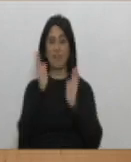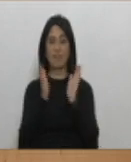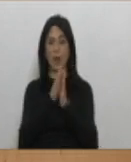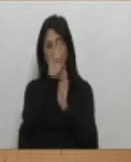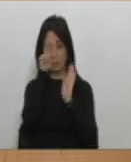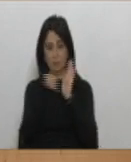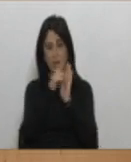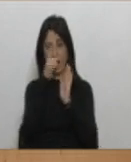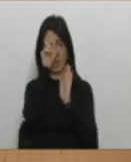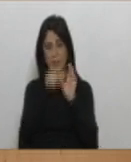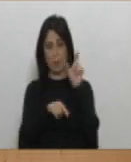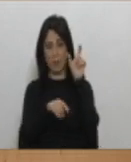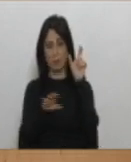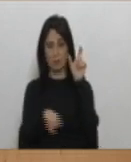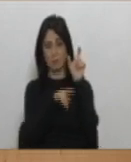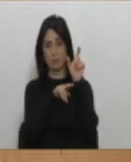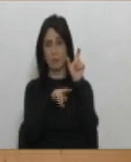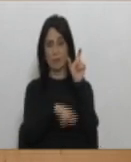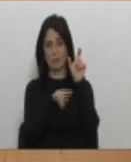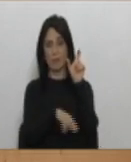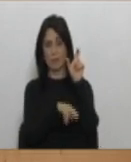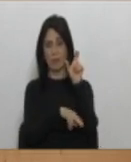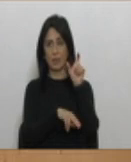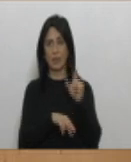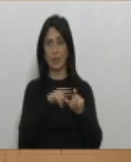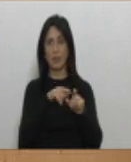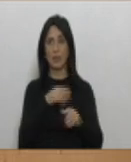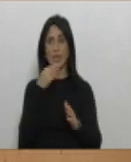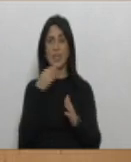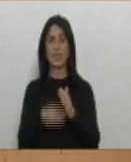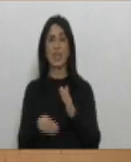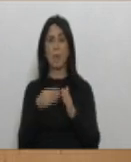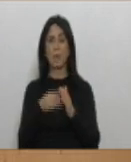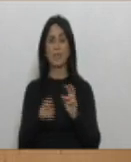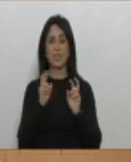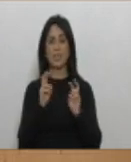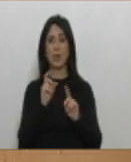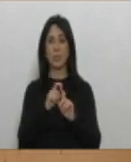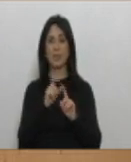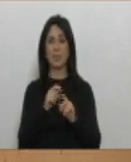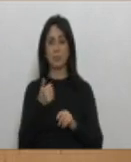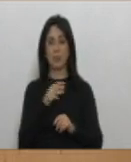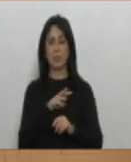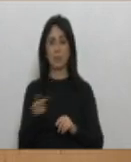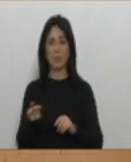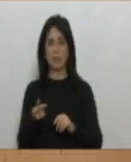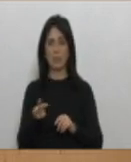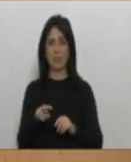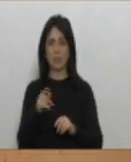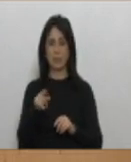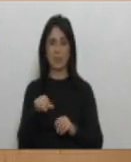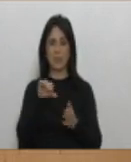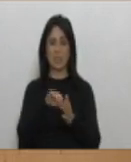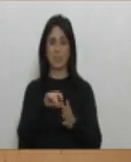ემორჩილება ერთ ადამიანს. Და არ წყვეტს დამამცირებელ ეპიტეტებს პრემიერ-მინისტრის მისმიერ